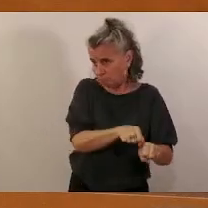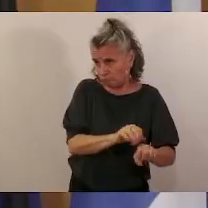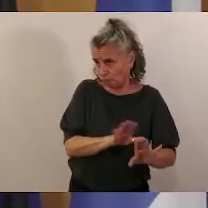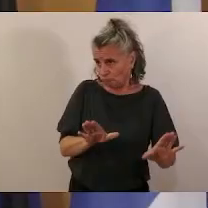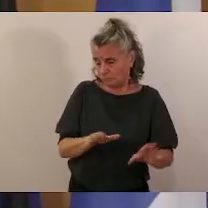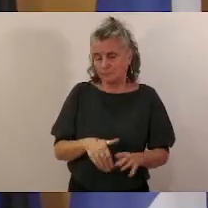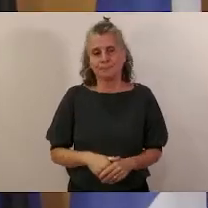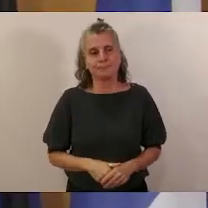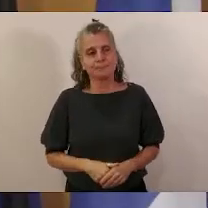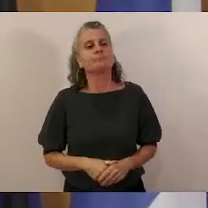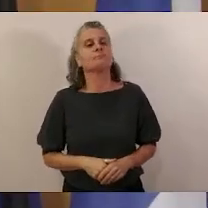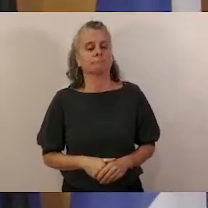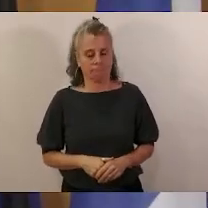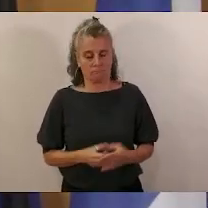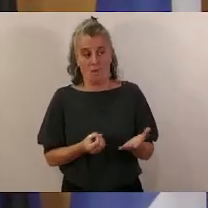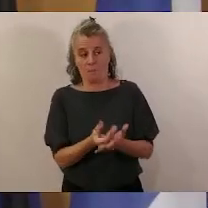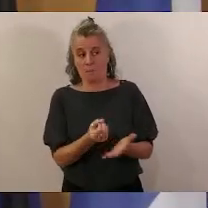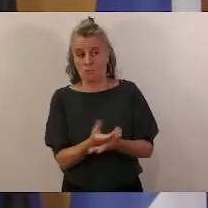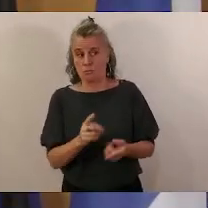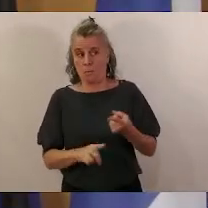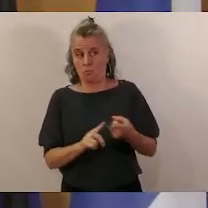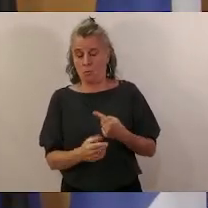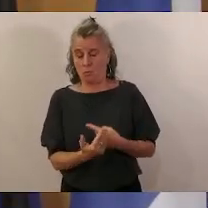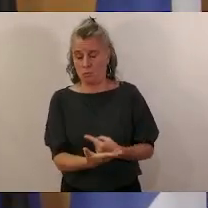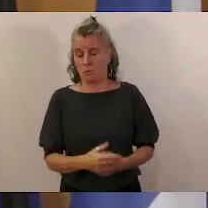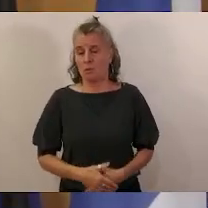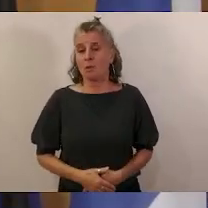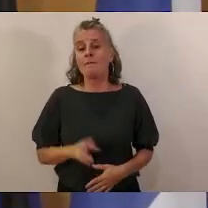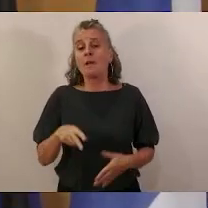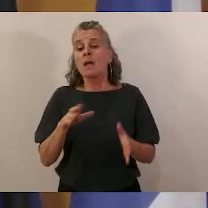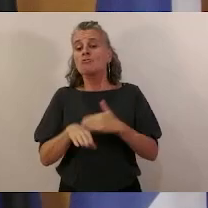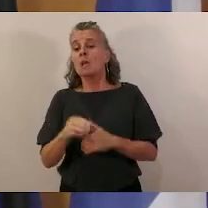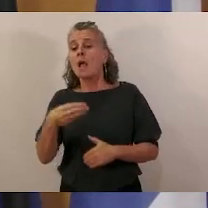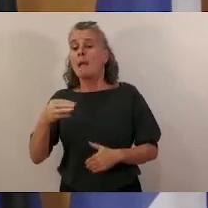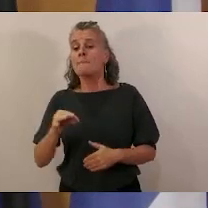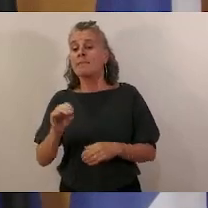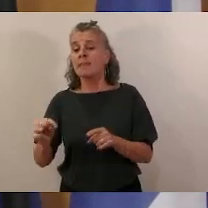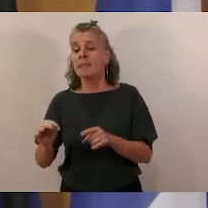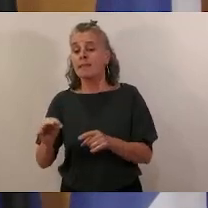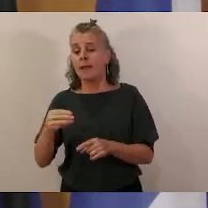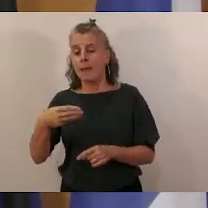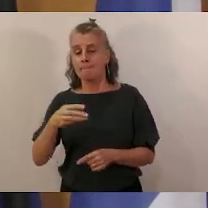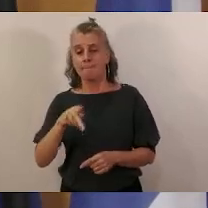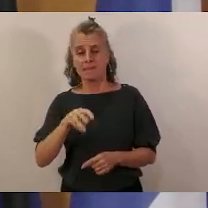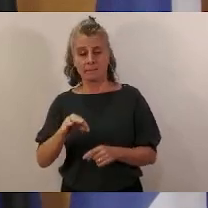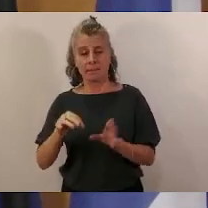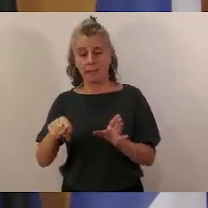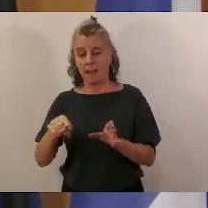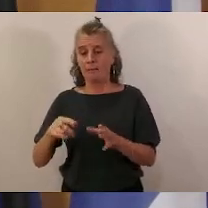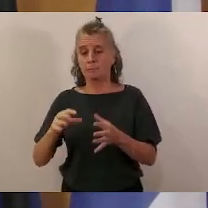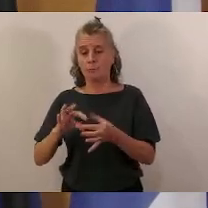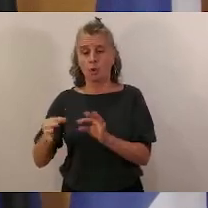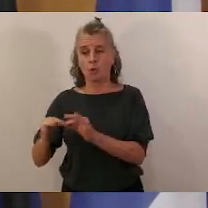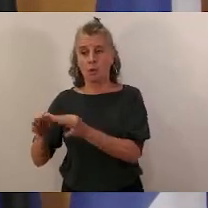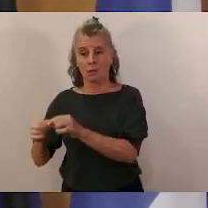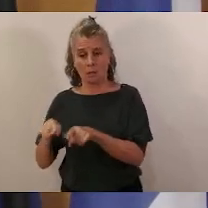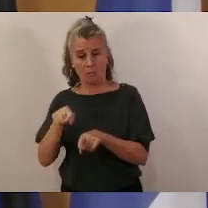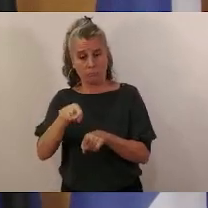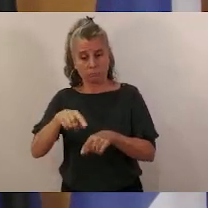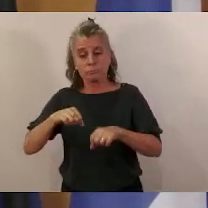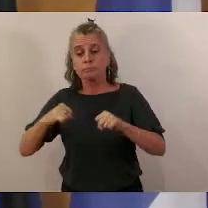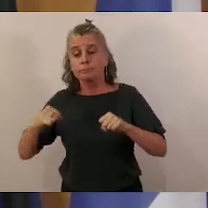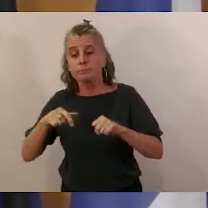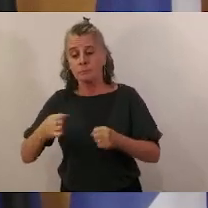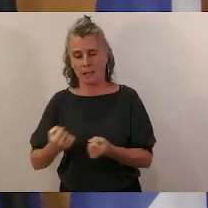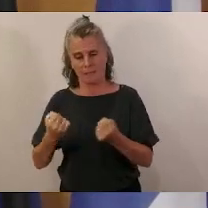Voilà, donc c'est une information importante parce que les activités à la MPT de la Corderie vont continuer et c'est simplement le prestataire qui